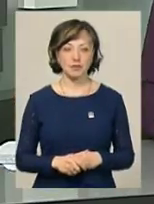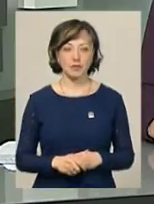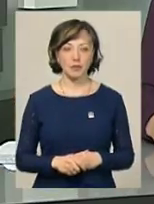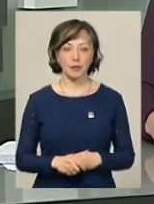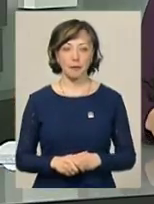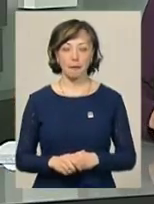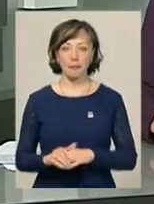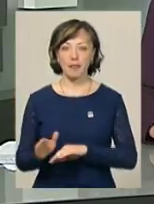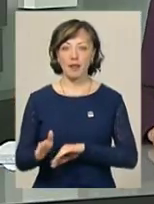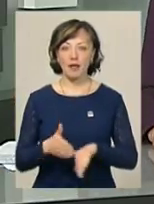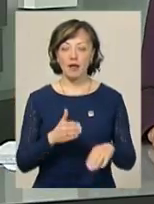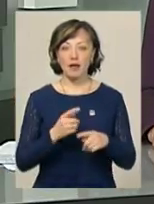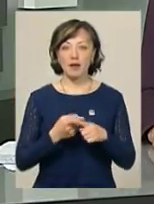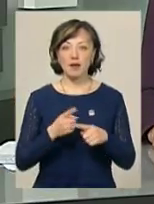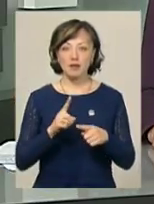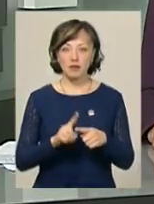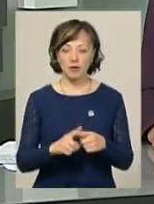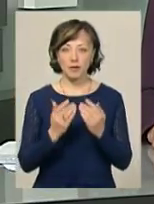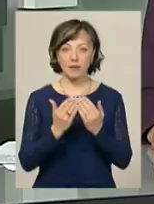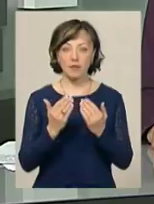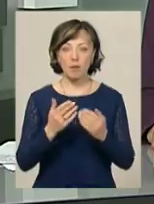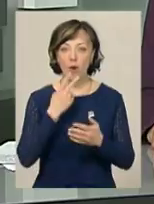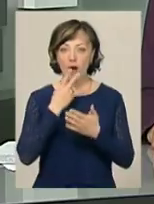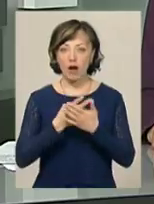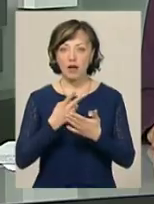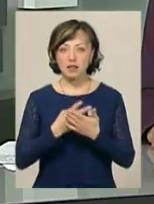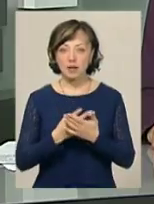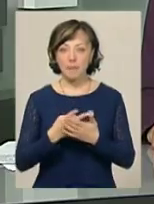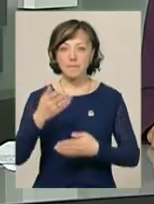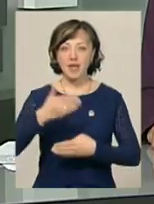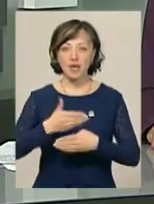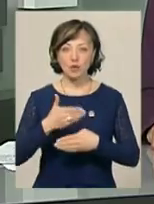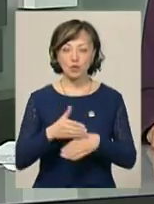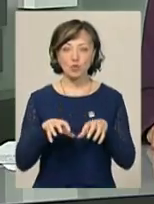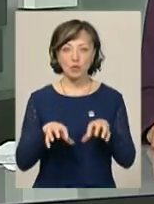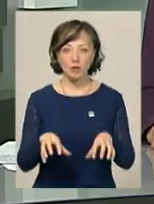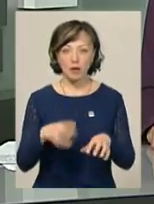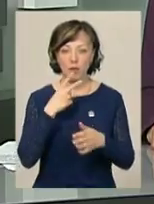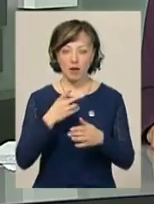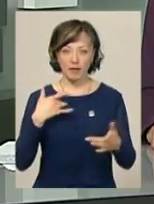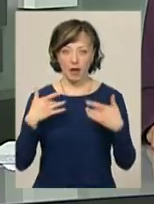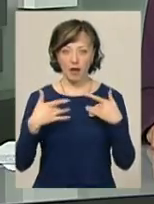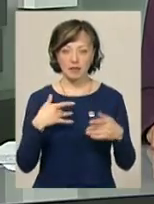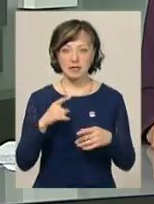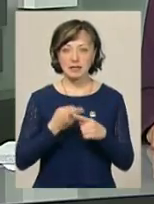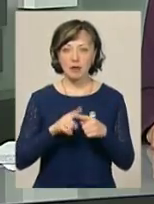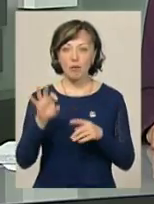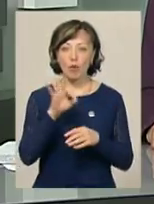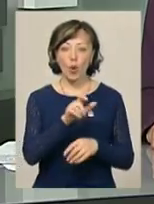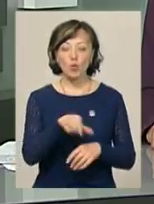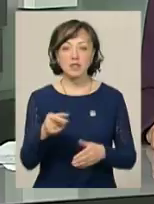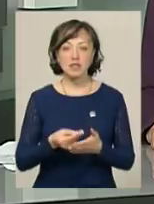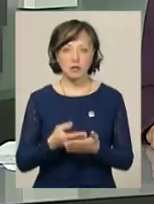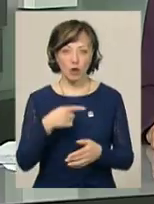П'єсу «Скупий» Жана Батіста Мольєра покажуть в обласному Муздрамтеатрі. Це комедія про людські цінності, каже головний режисер театру